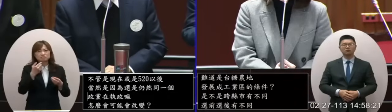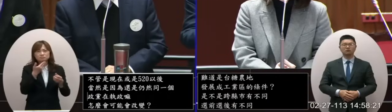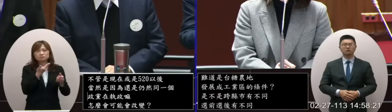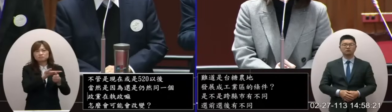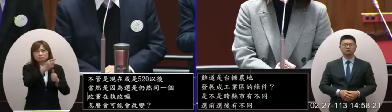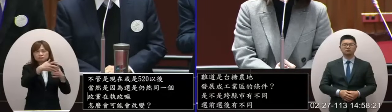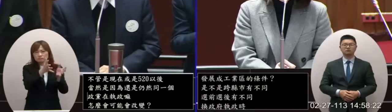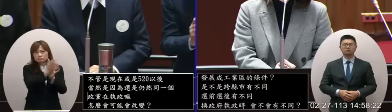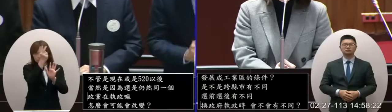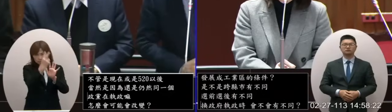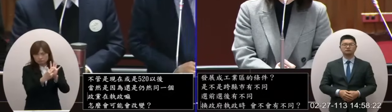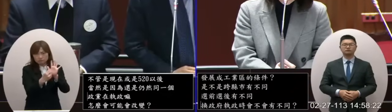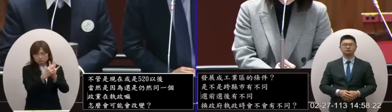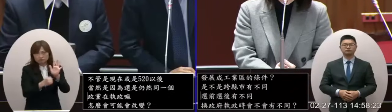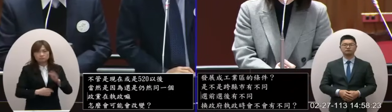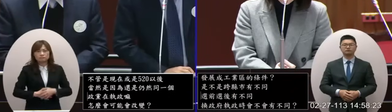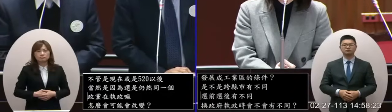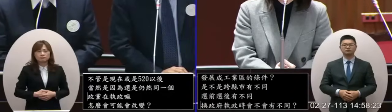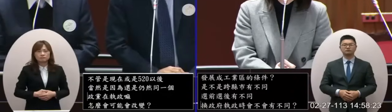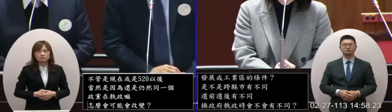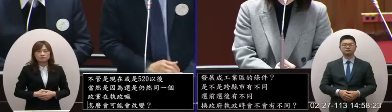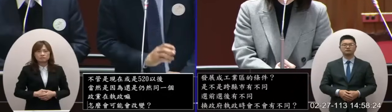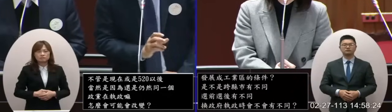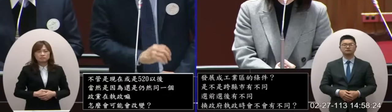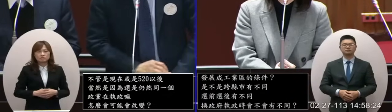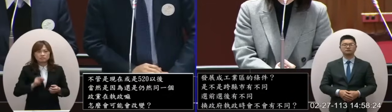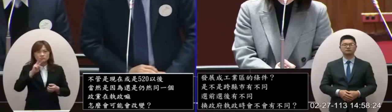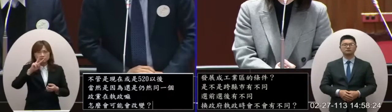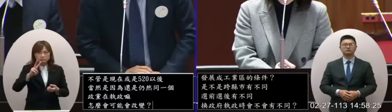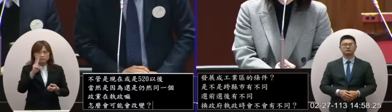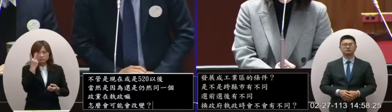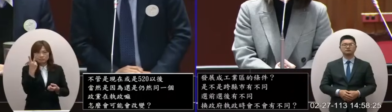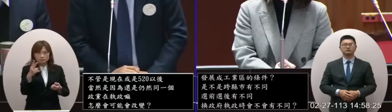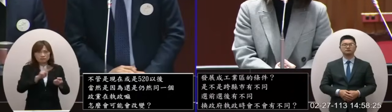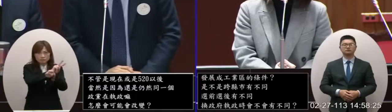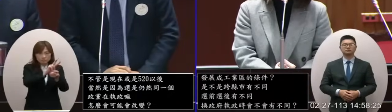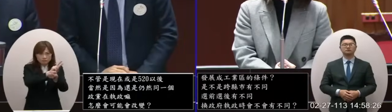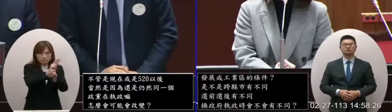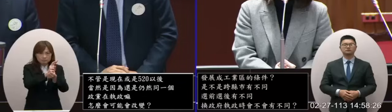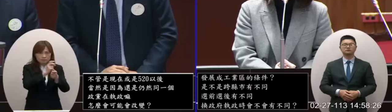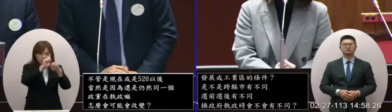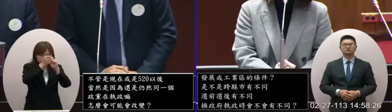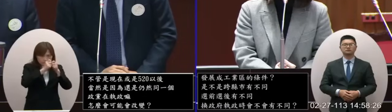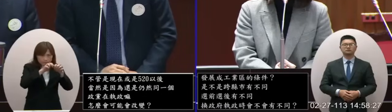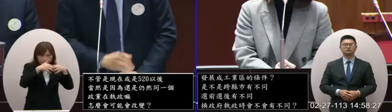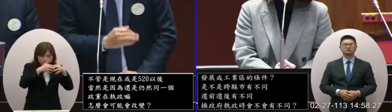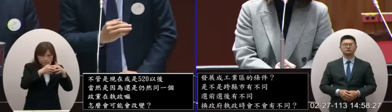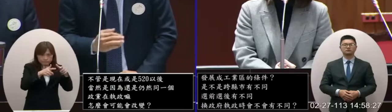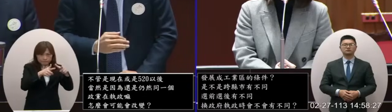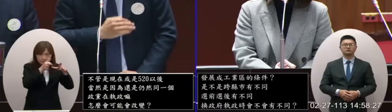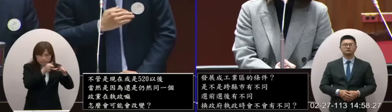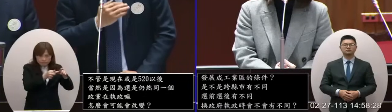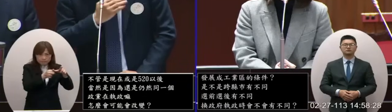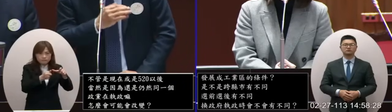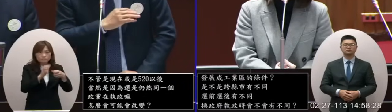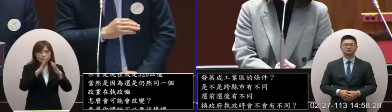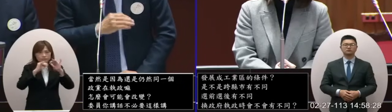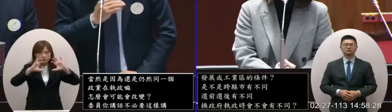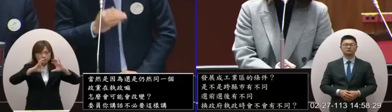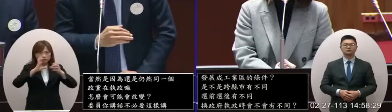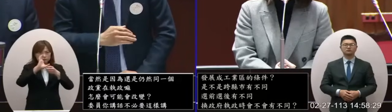部长来说明。 我先跟委员说明，就是20机械的精密园区本身事实上在1997年就开始有一